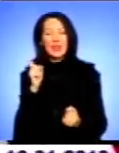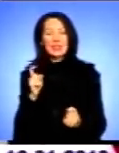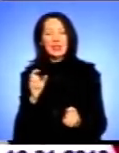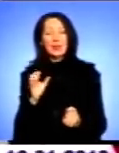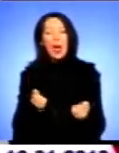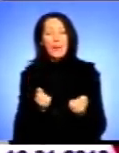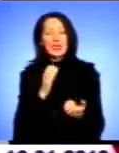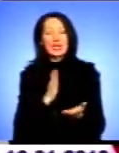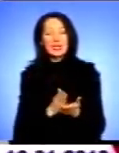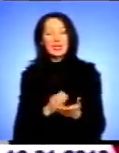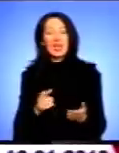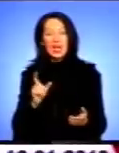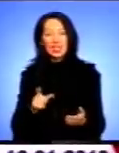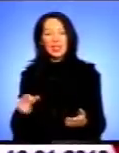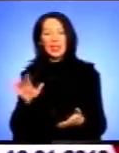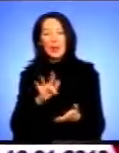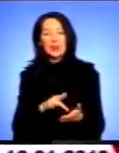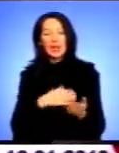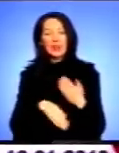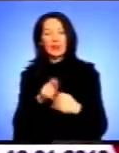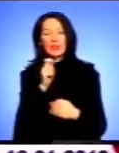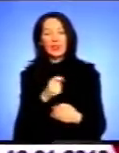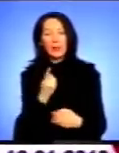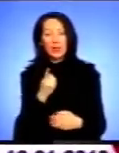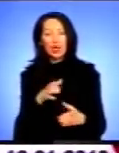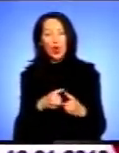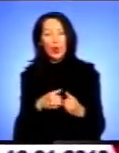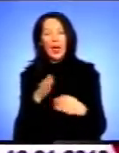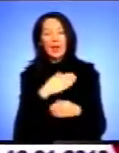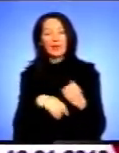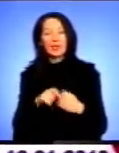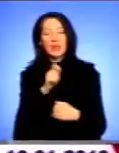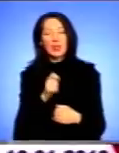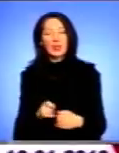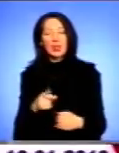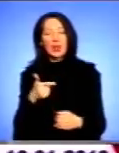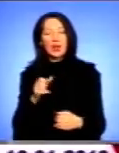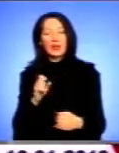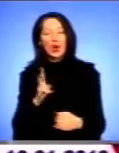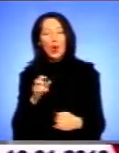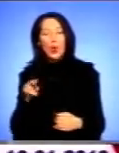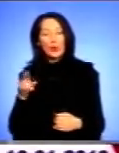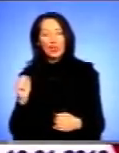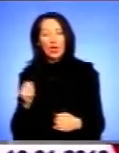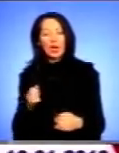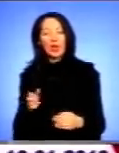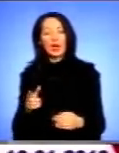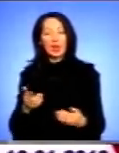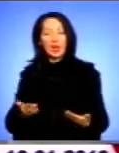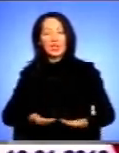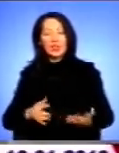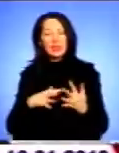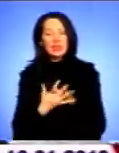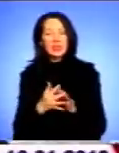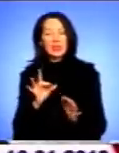жителі міста, інвалід війни першої групи Іван Юрченко та інвалід першої групи Ганна Купчак. Житель села Ридомель Кременецького